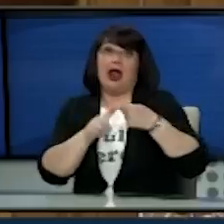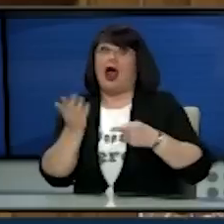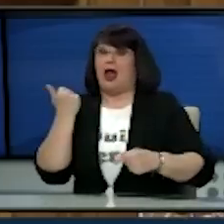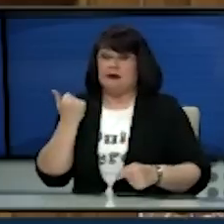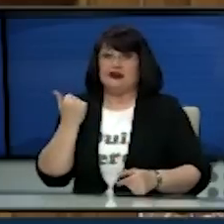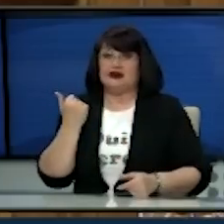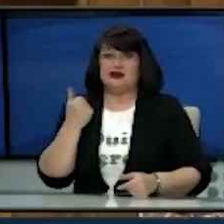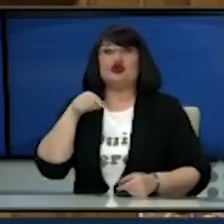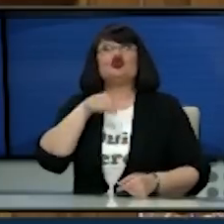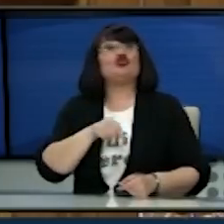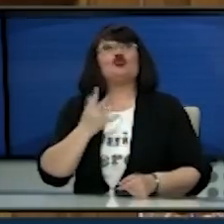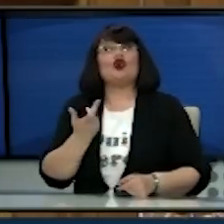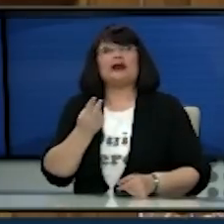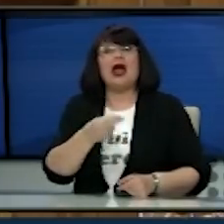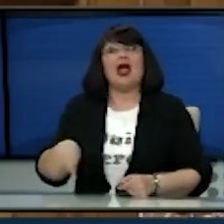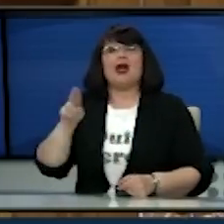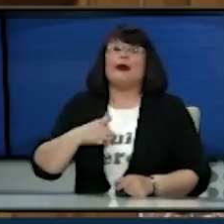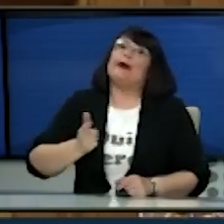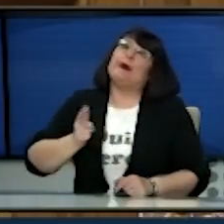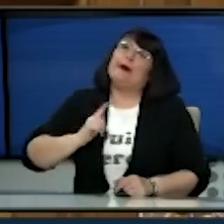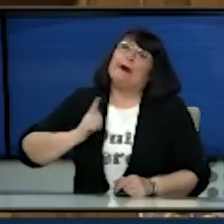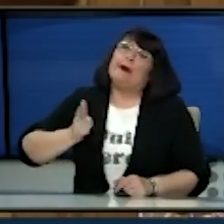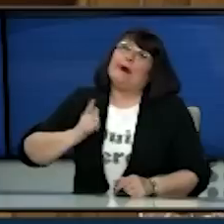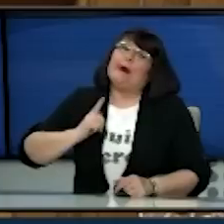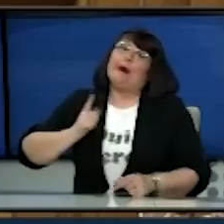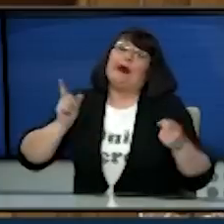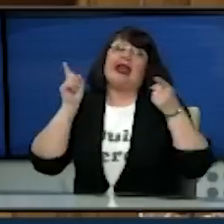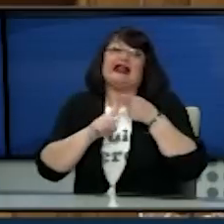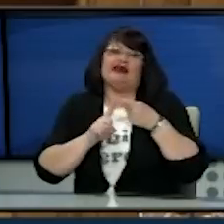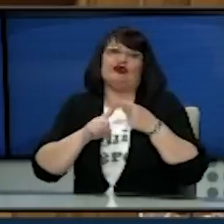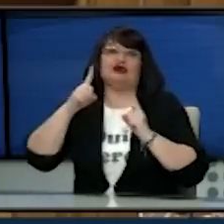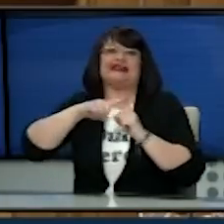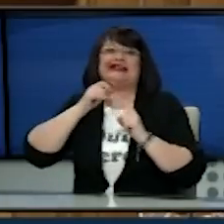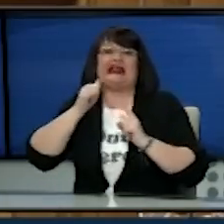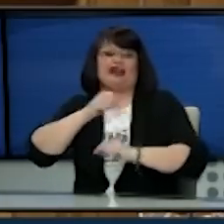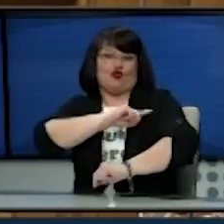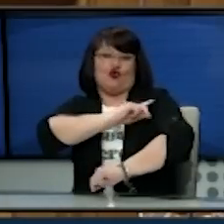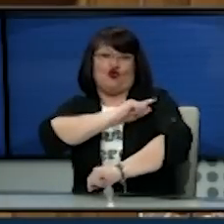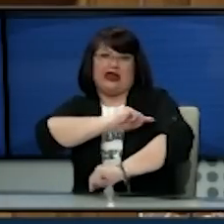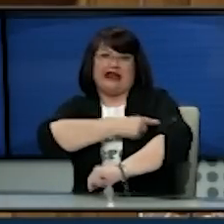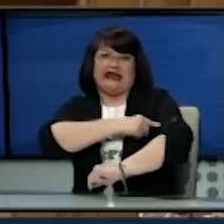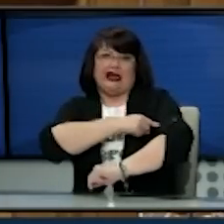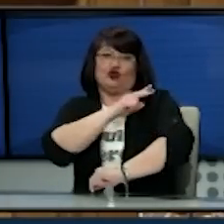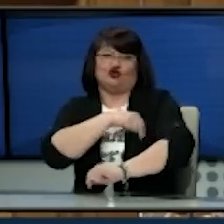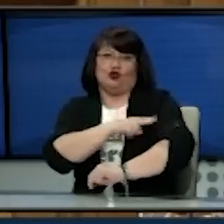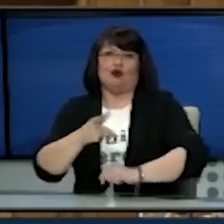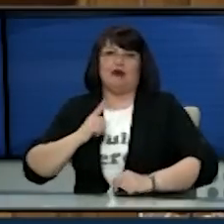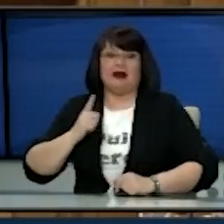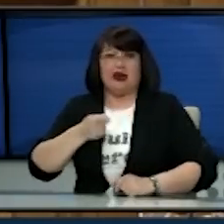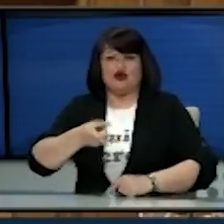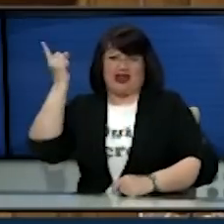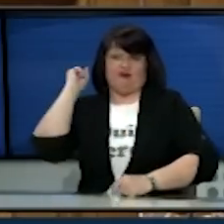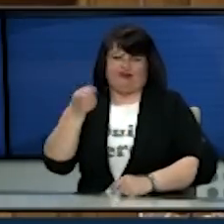όχι μόνο θα αυξηθεί η αναμονή για ένα πολυπόθητο ραντεβού στα τακτικά ιατρία νοσοκομείου, αλλά και θα